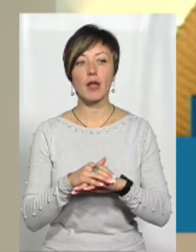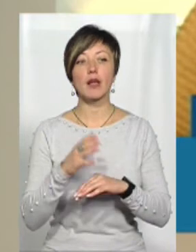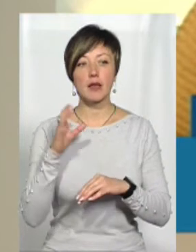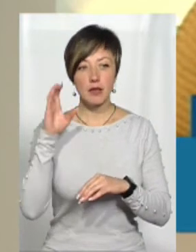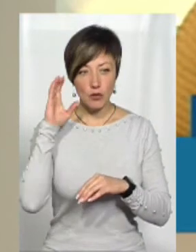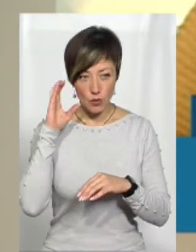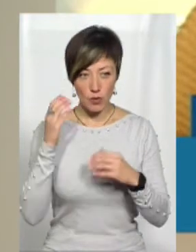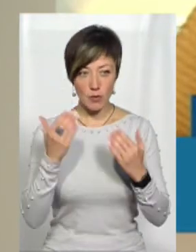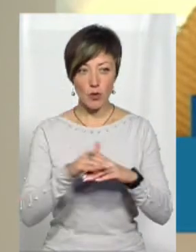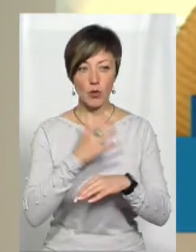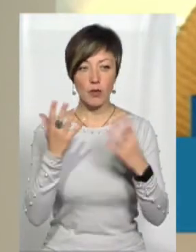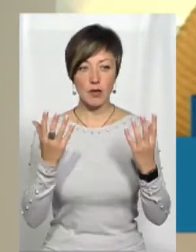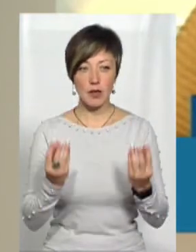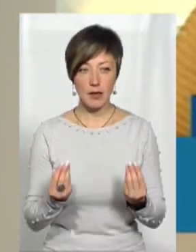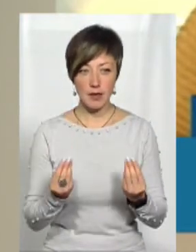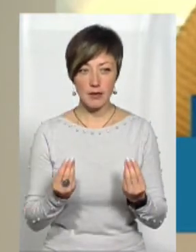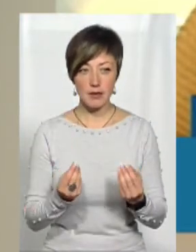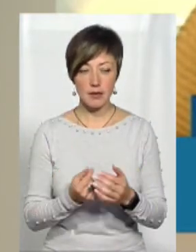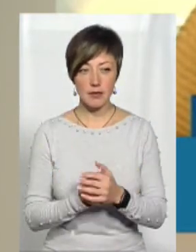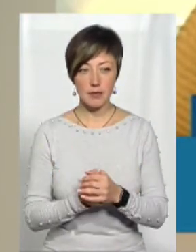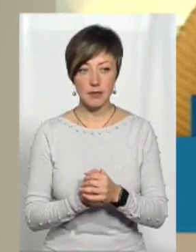Алло. Так, так, добрий